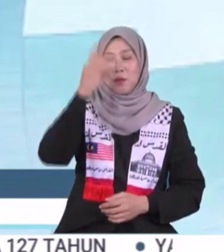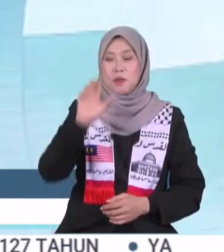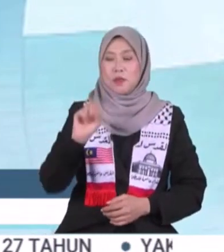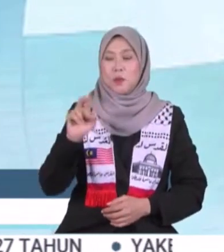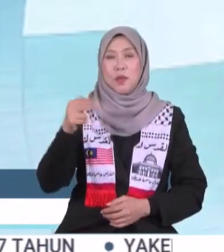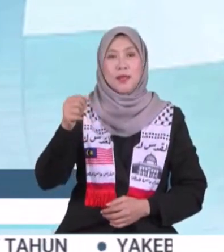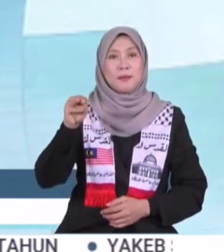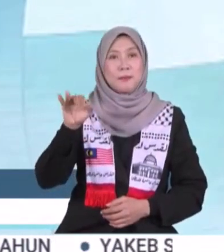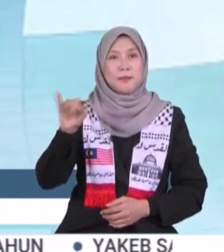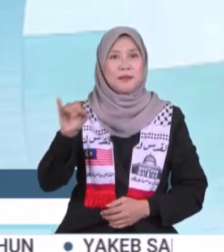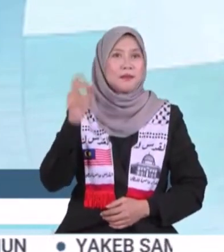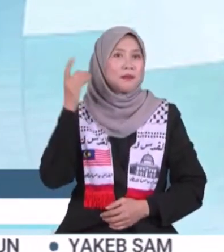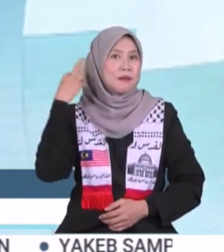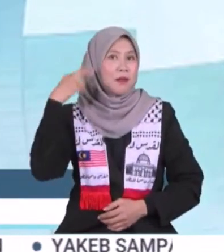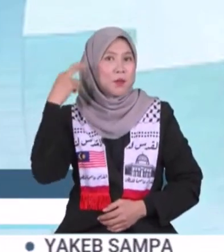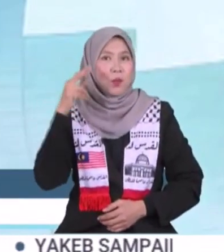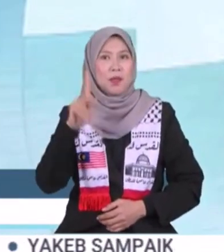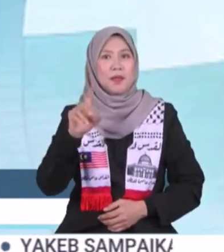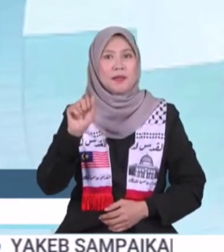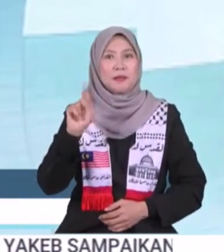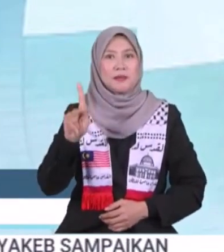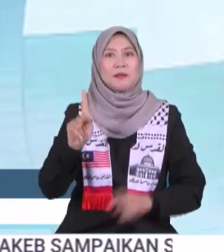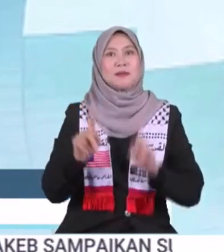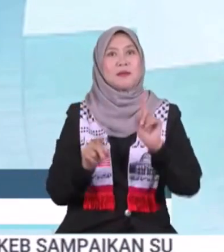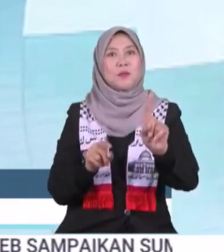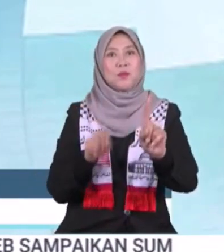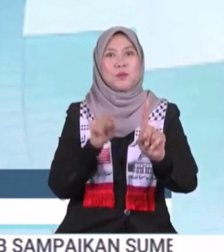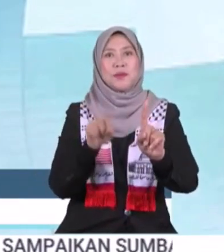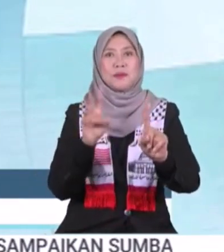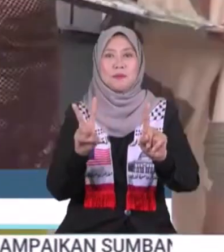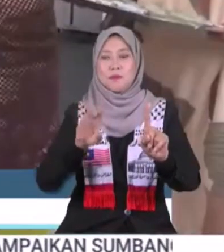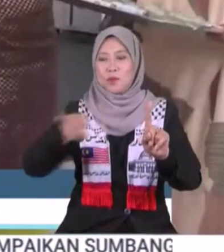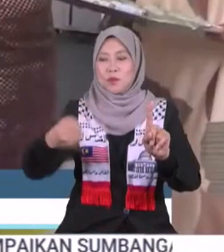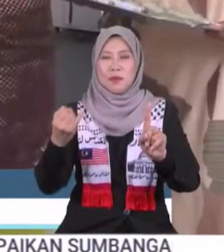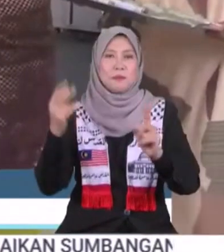Klasik mendahului senarai tertinggi dengan 1.6 juta pendengar.